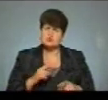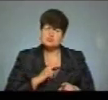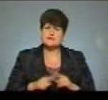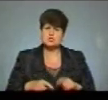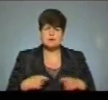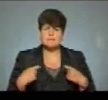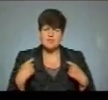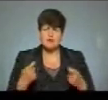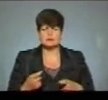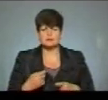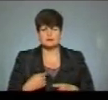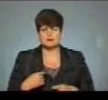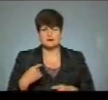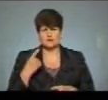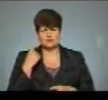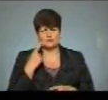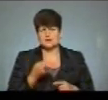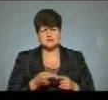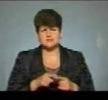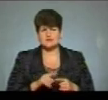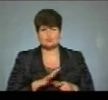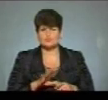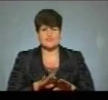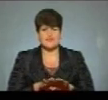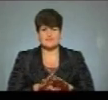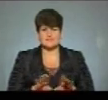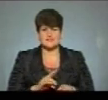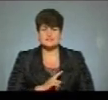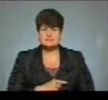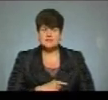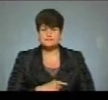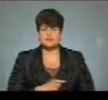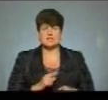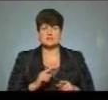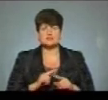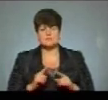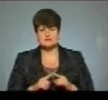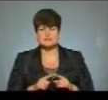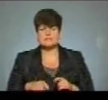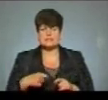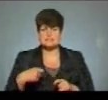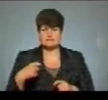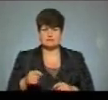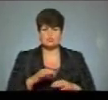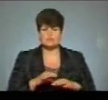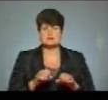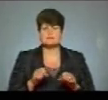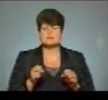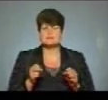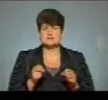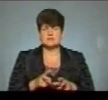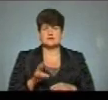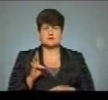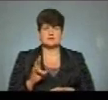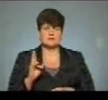бігати, і думаю, це не рівні сили були. Естафету на швидкість і вправність проводить фахівець з відділу спортивно-масової роботи